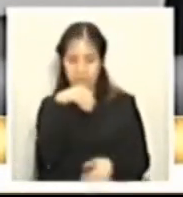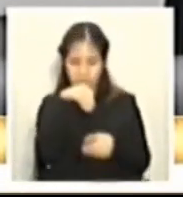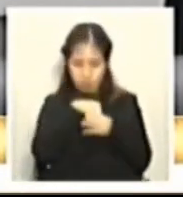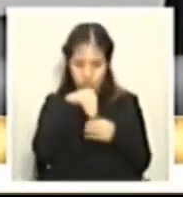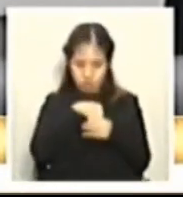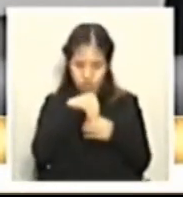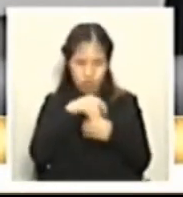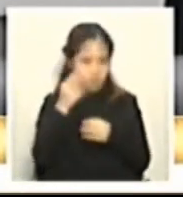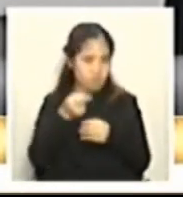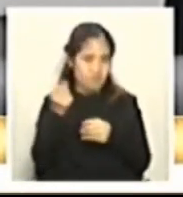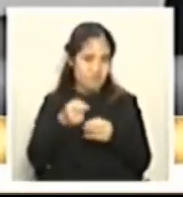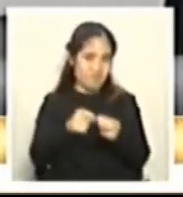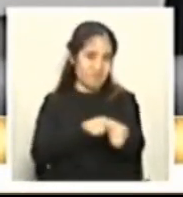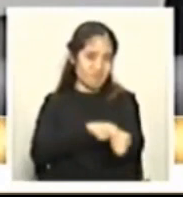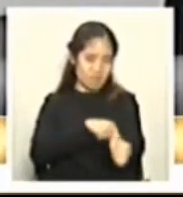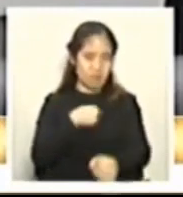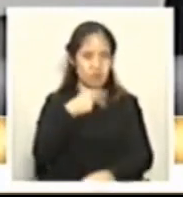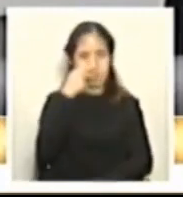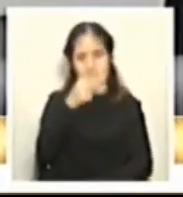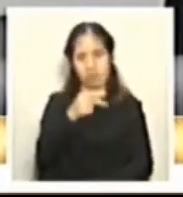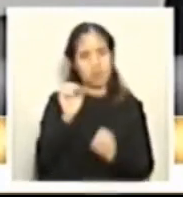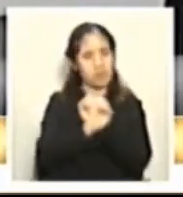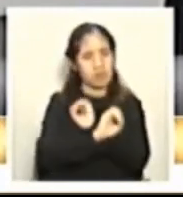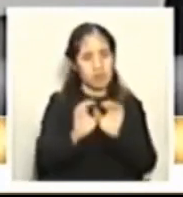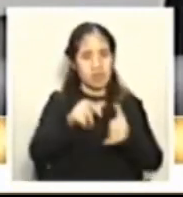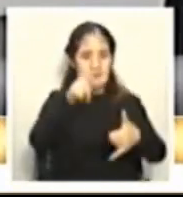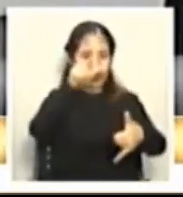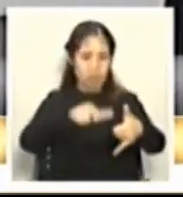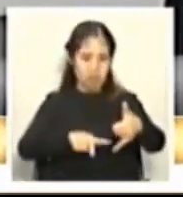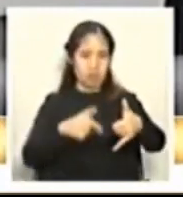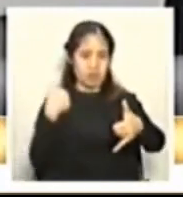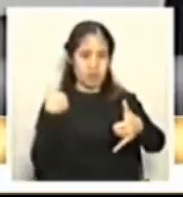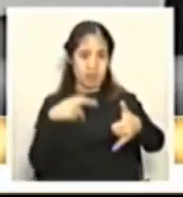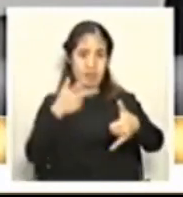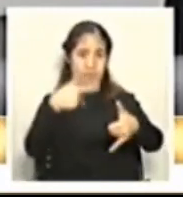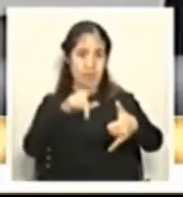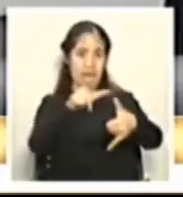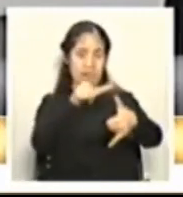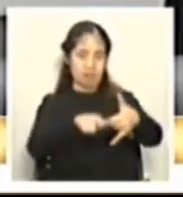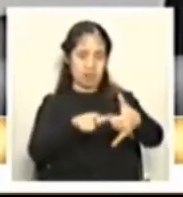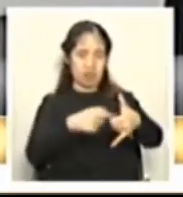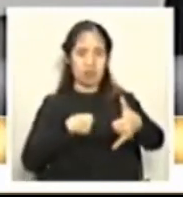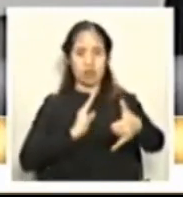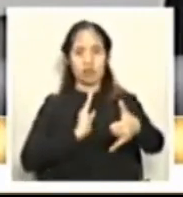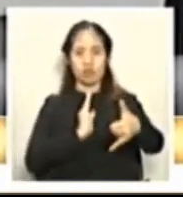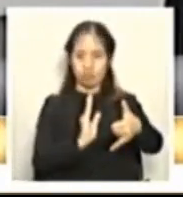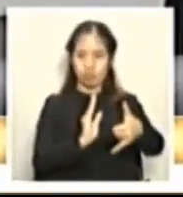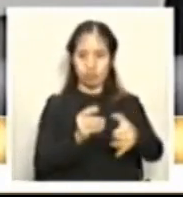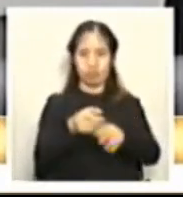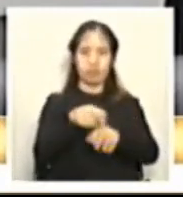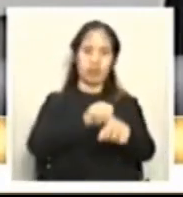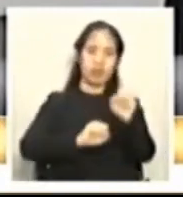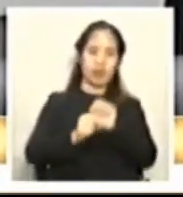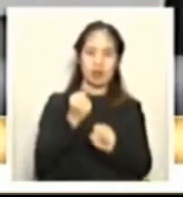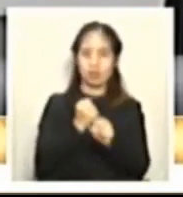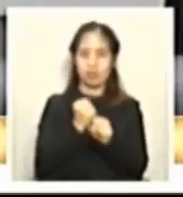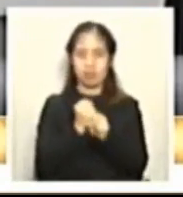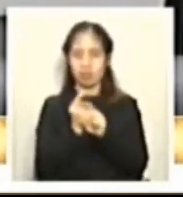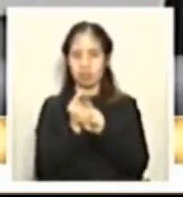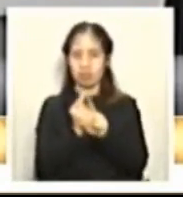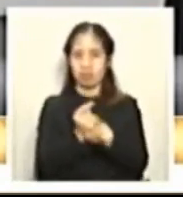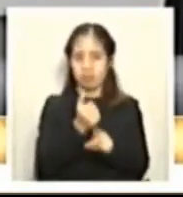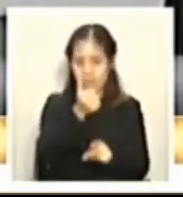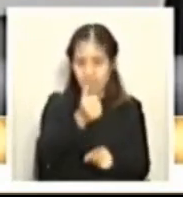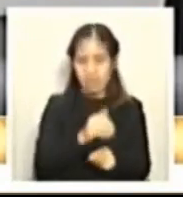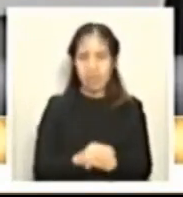จนว่าประธานสภาบางท่านก็วางตนเป็นกลางแล้วก็เป็นธรรมในการปฏิบัติหน้าที่แต่ประธานสภ